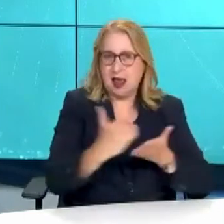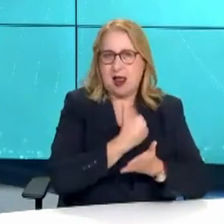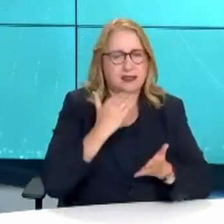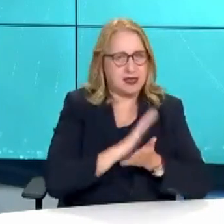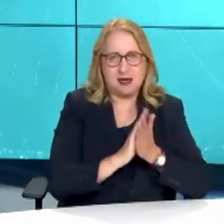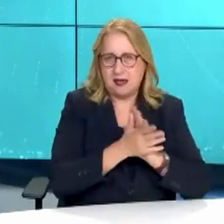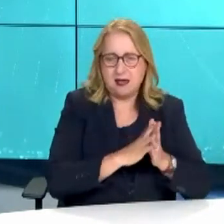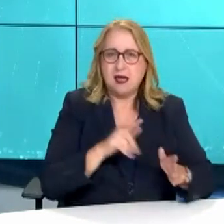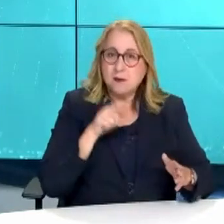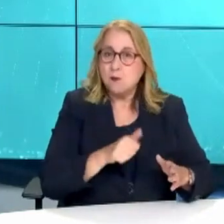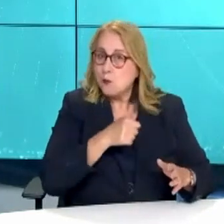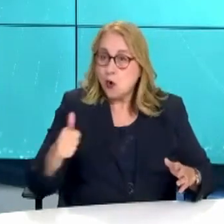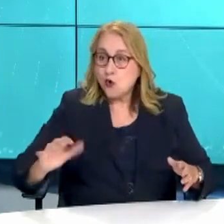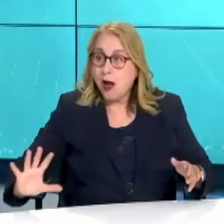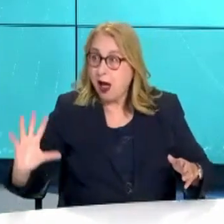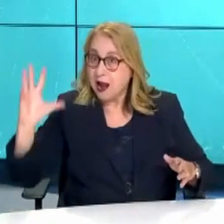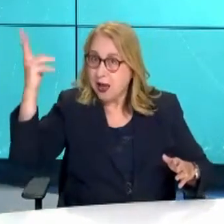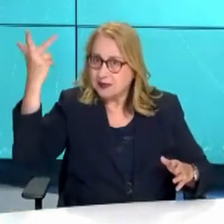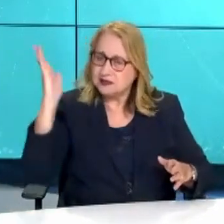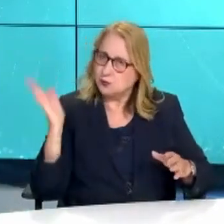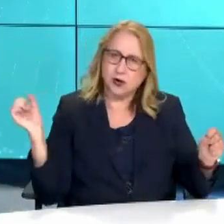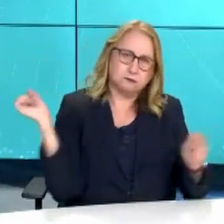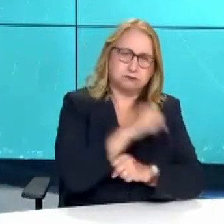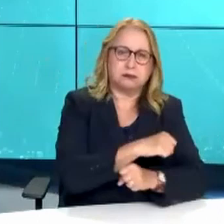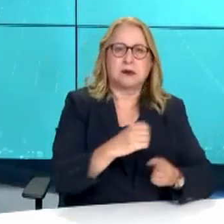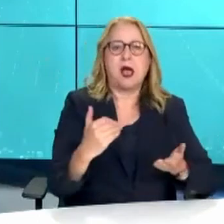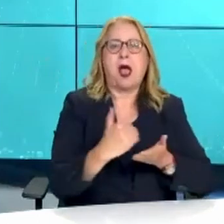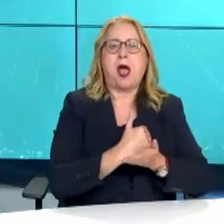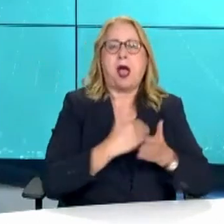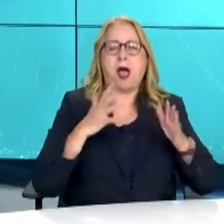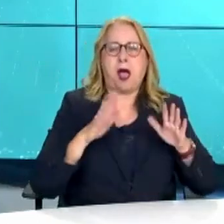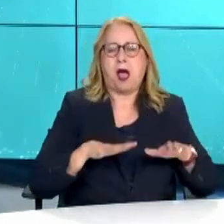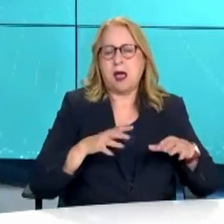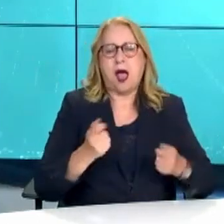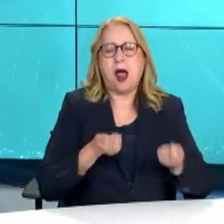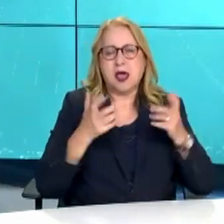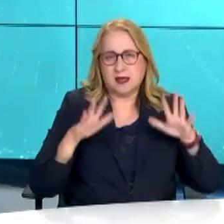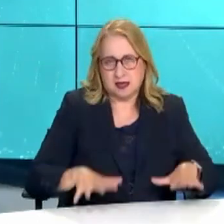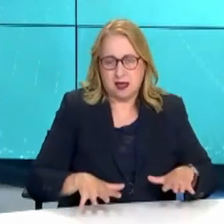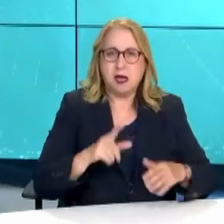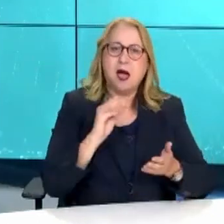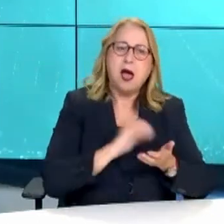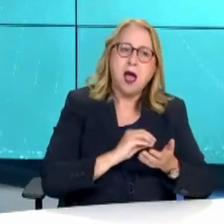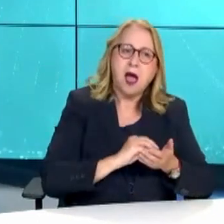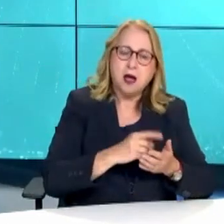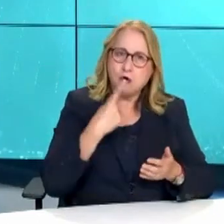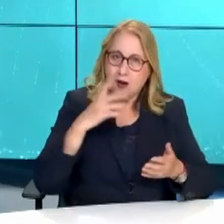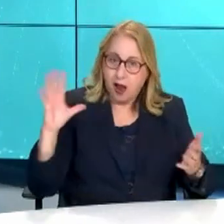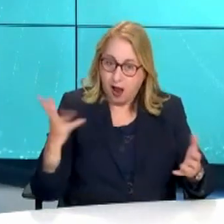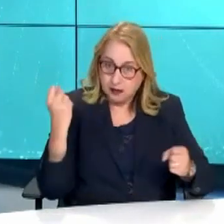ότι γνωρίζουμε τον τρόπο με τον οποίο η συλλογική προκοπή να μεταφράζεται και σε ατομική προκοπή. Το